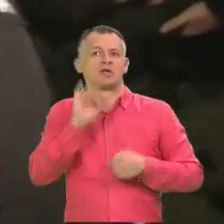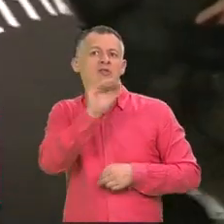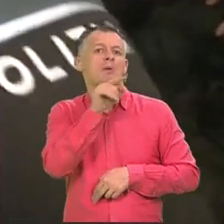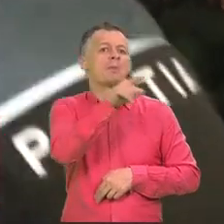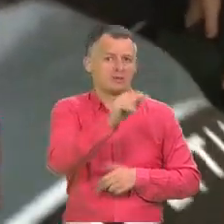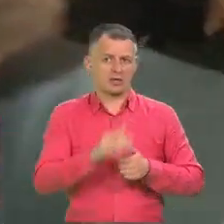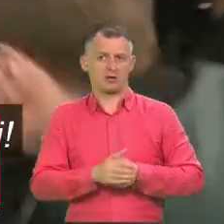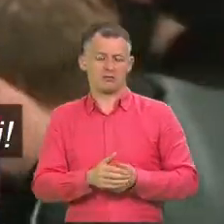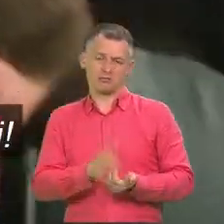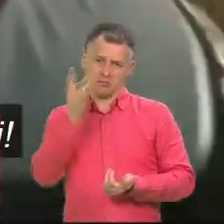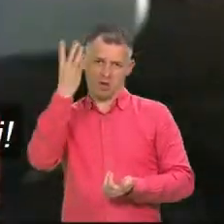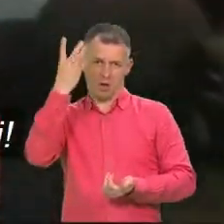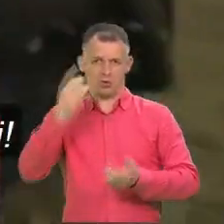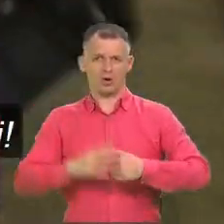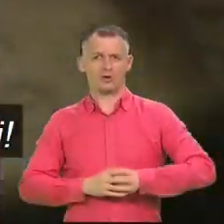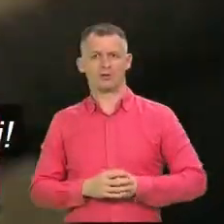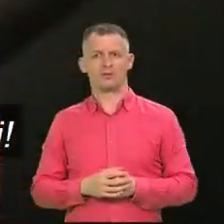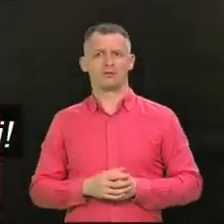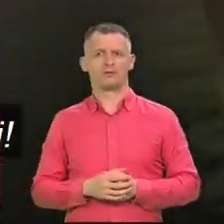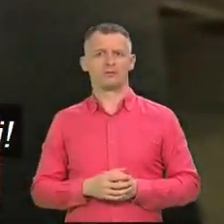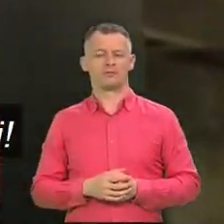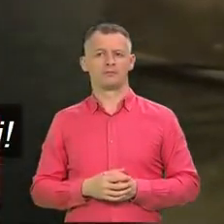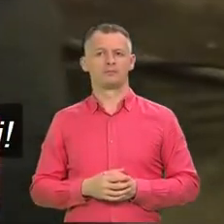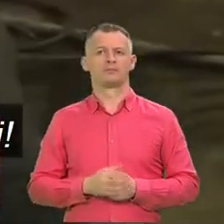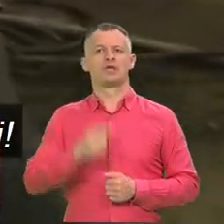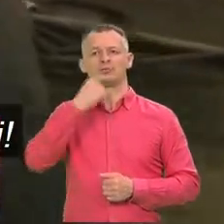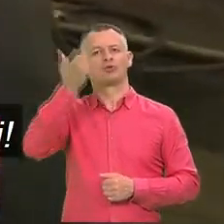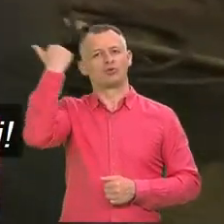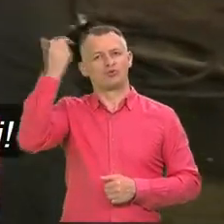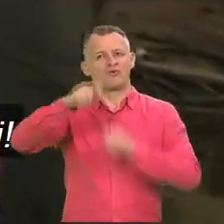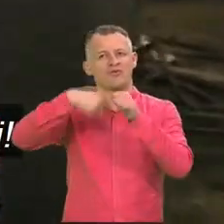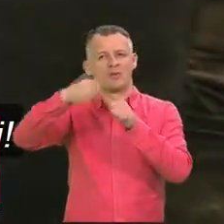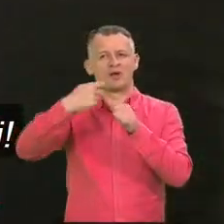Corect. Hai sus cu el! Hai pe brațe!